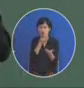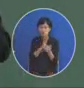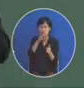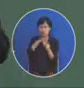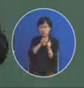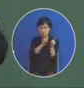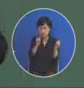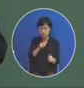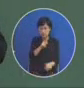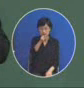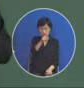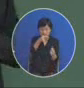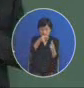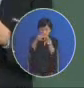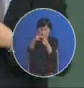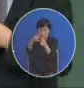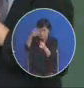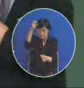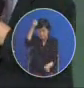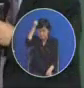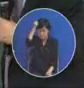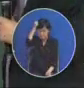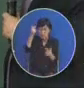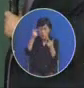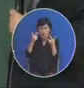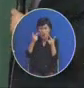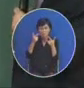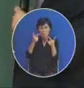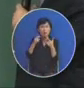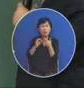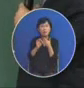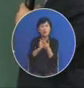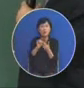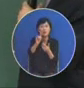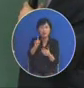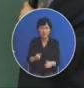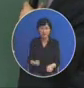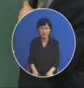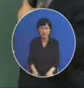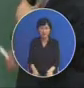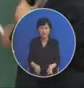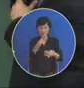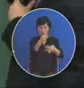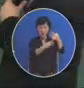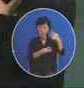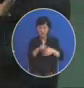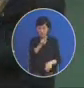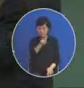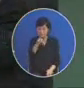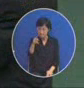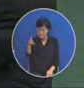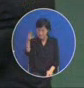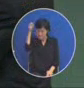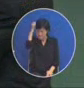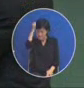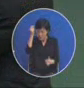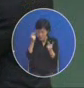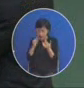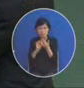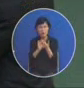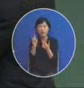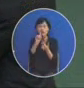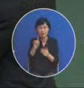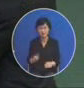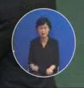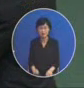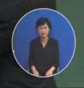언약 잡으면 어떻게 되느냐? When church officers really hold on to this covenant, what happens? 렘넌트들이 잡으면 어떻게 되느냐? And remnants, when you hold on to